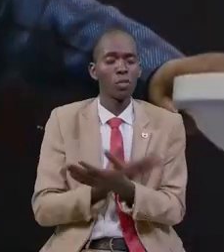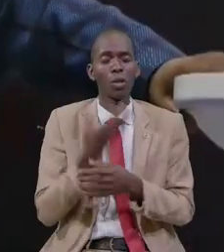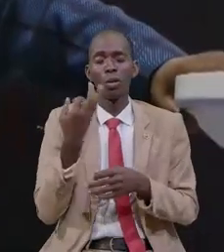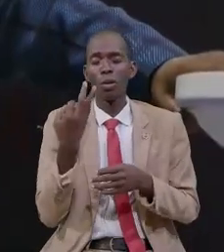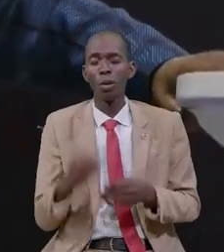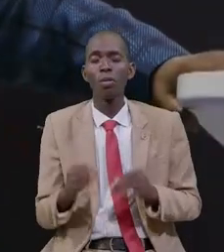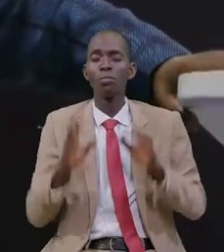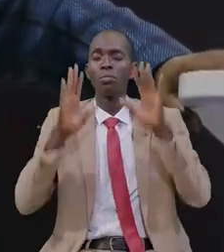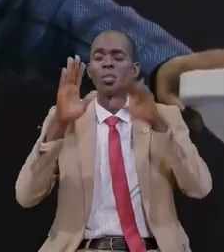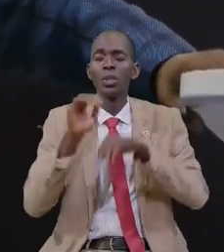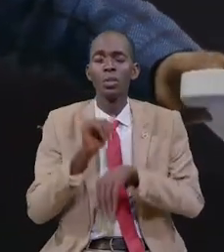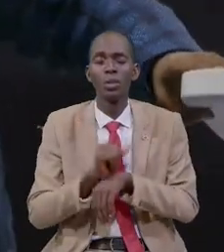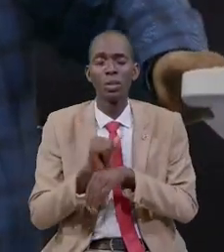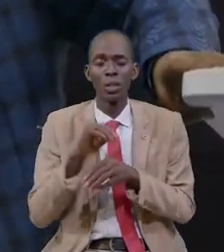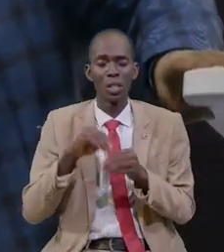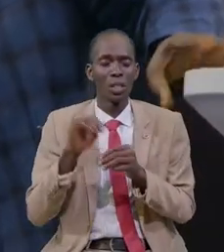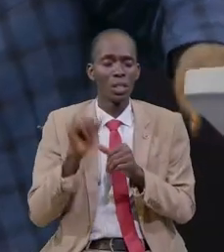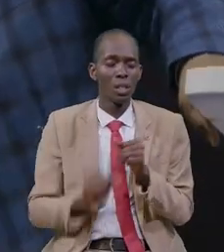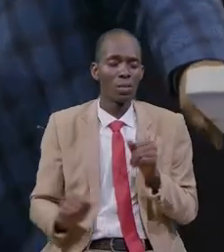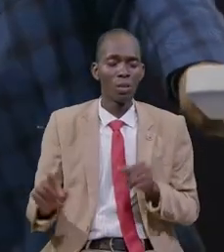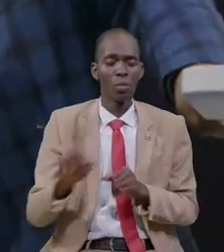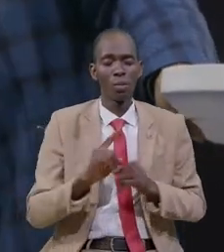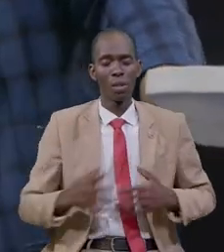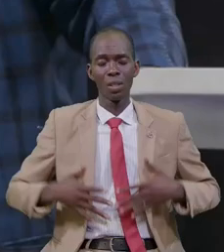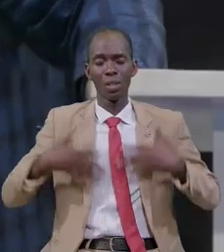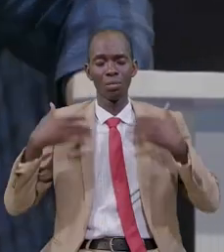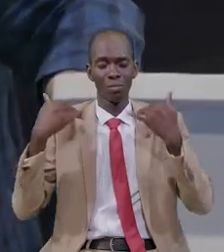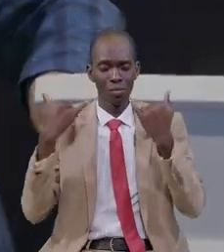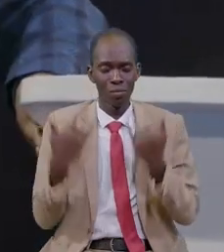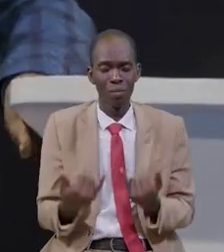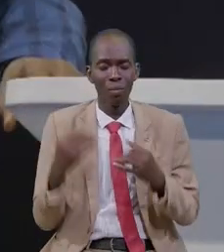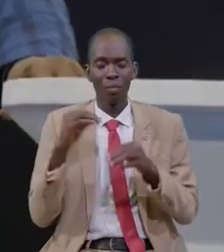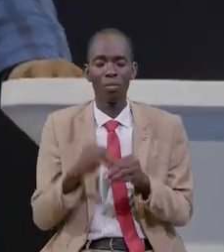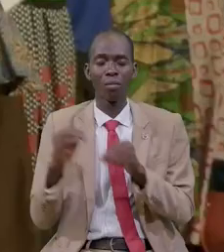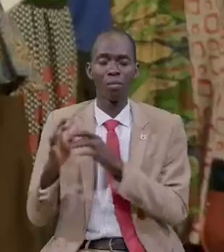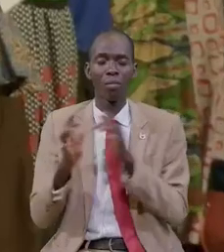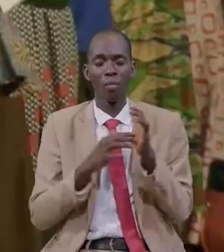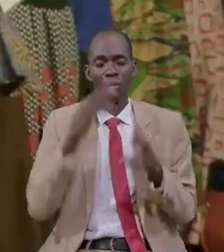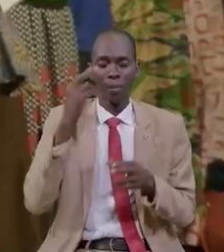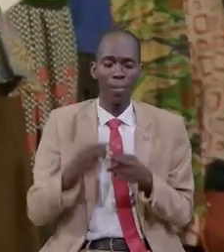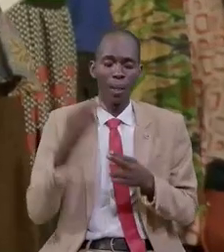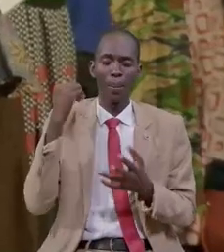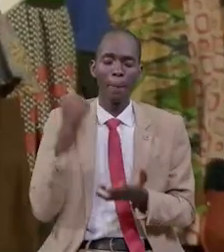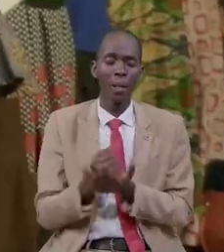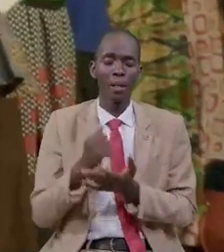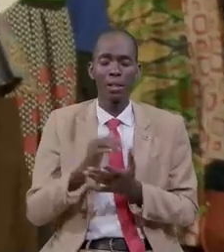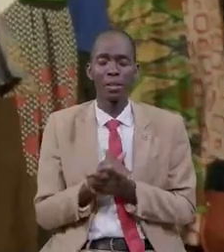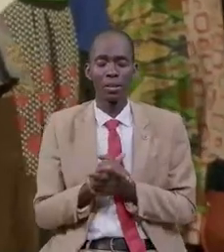de miracle dans chaque vie, maintenant même, au nom de Jésus.